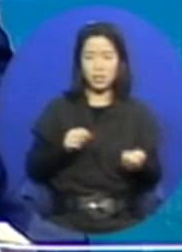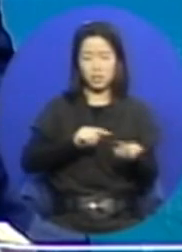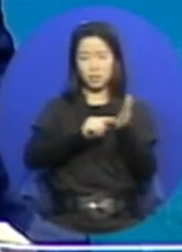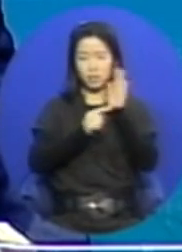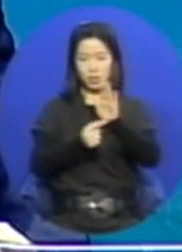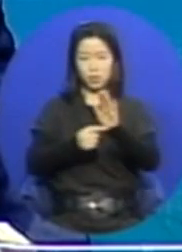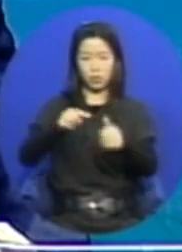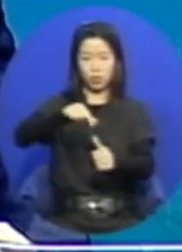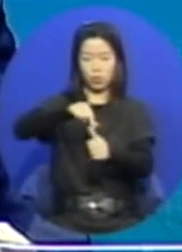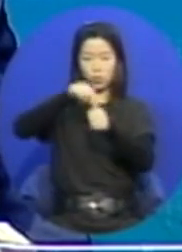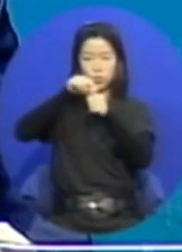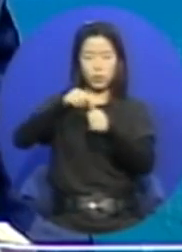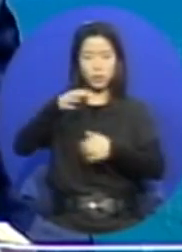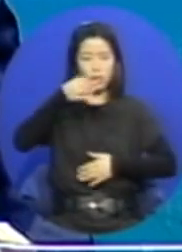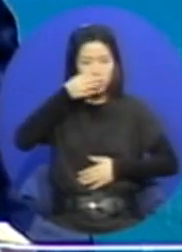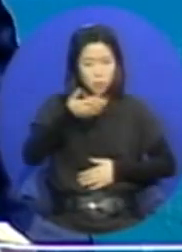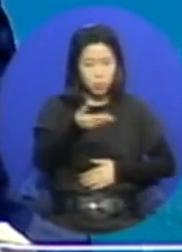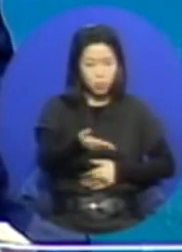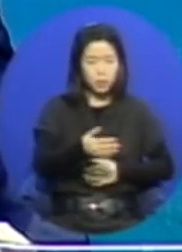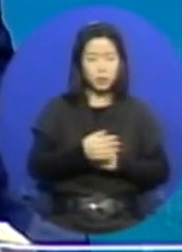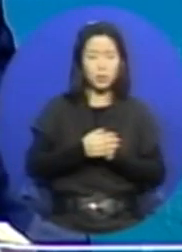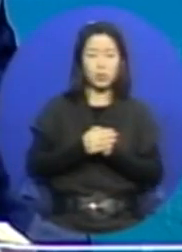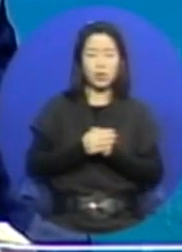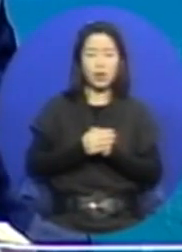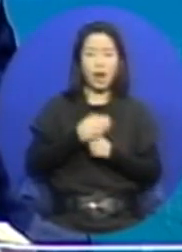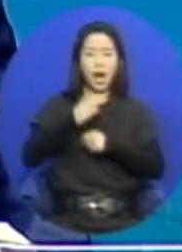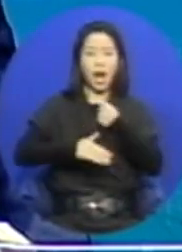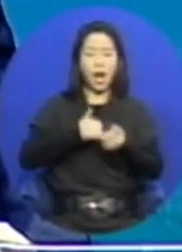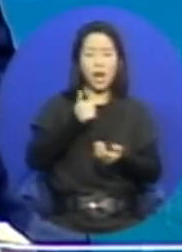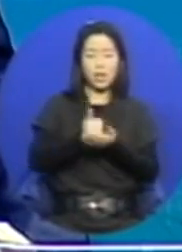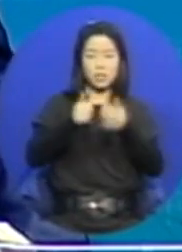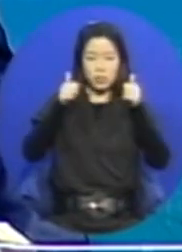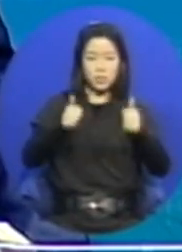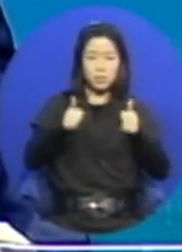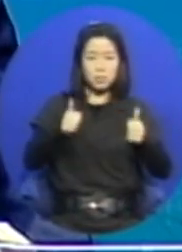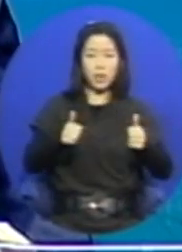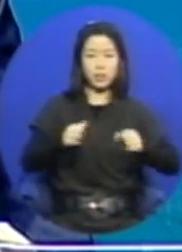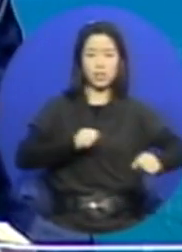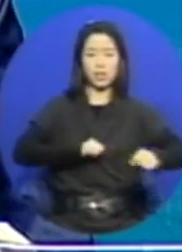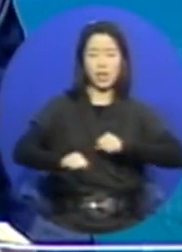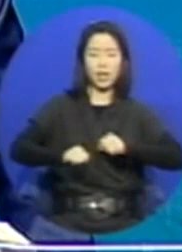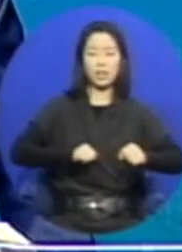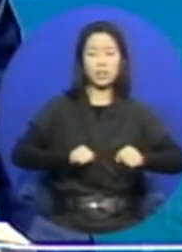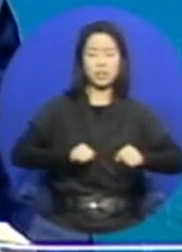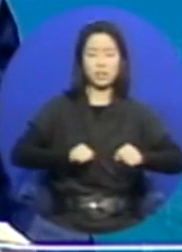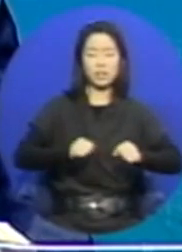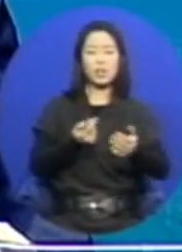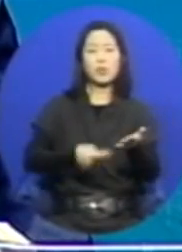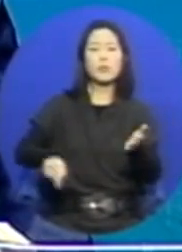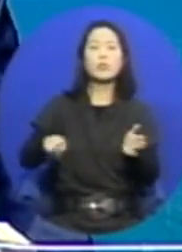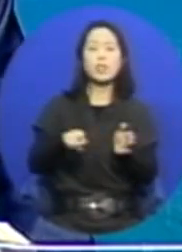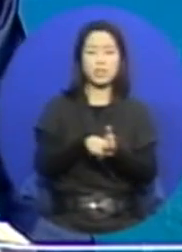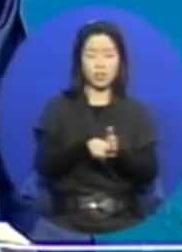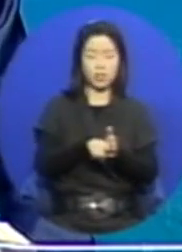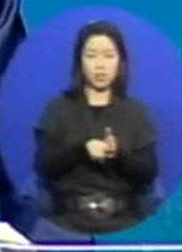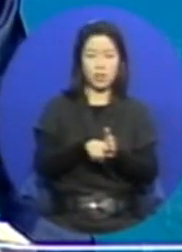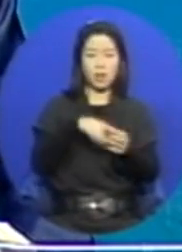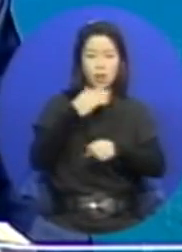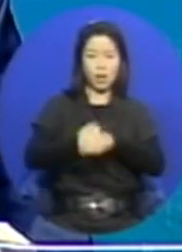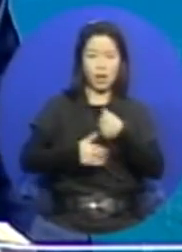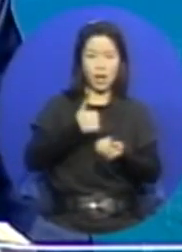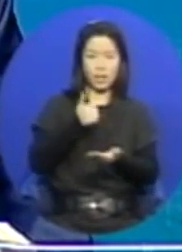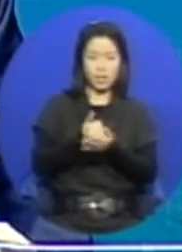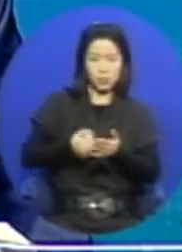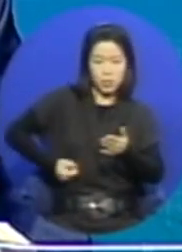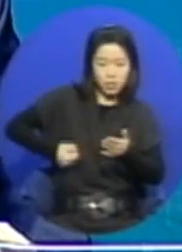구원을 보이시고 하나님의 심판을 행하실 일 하시려고 하나님이